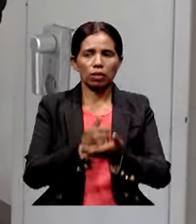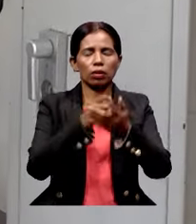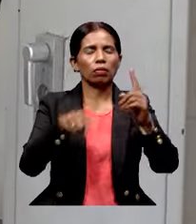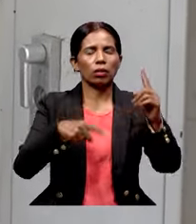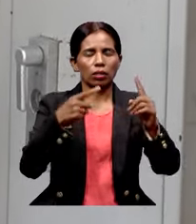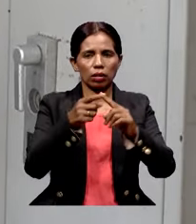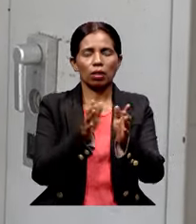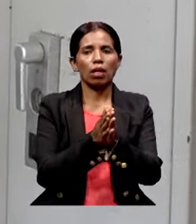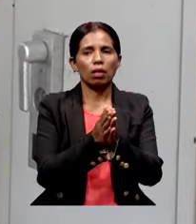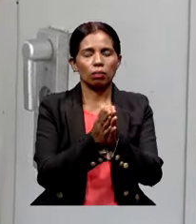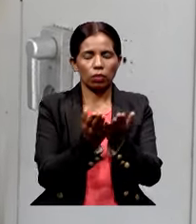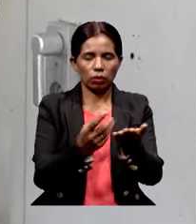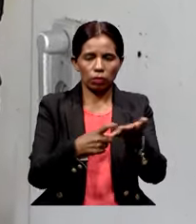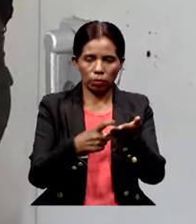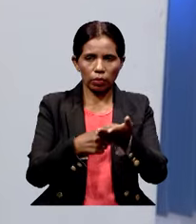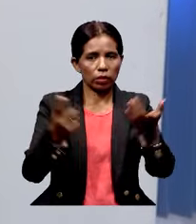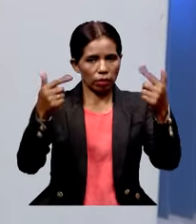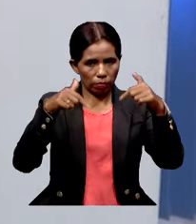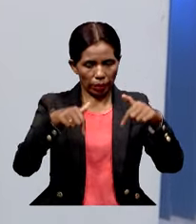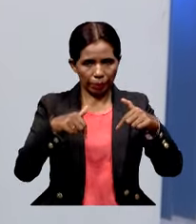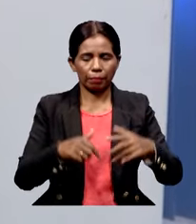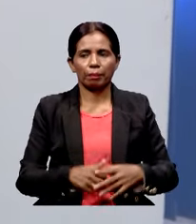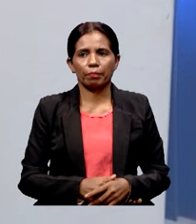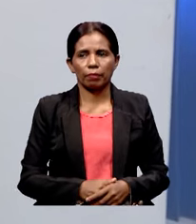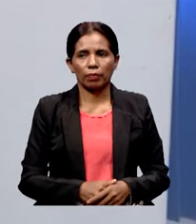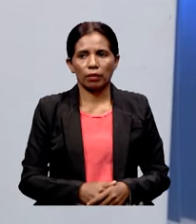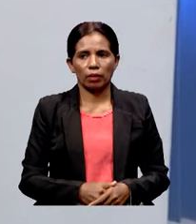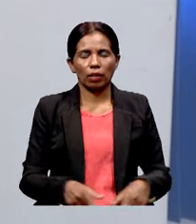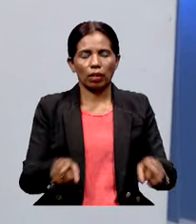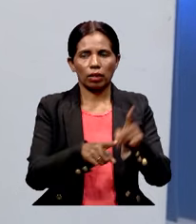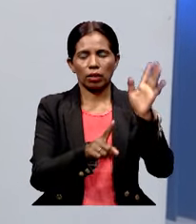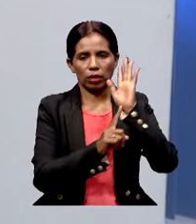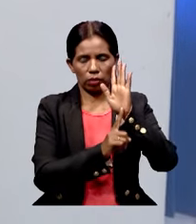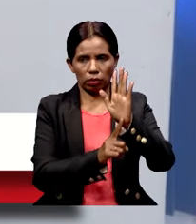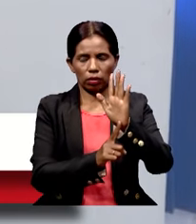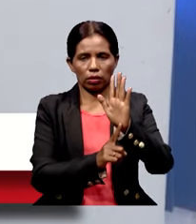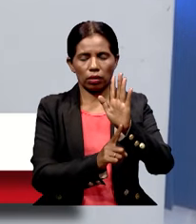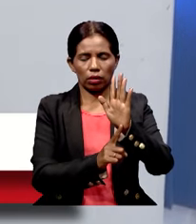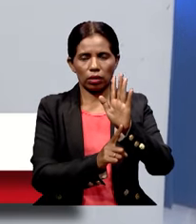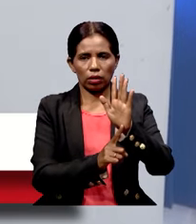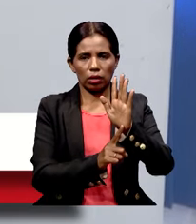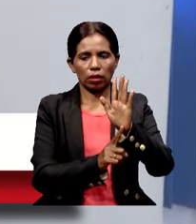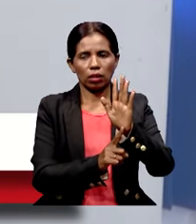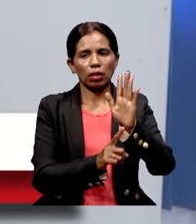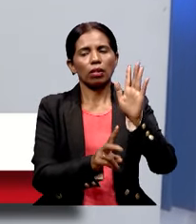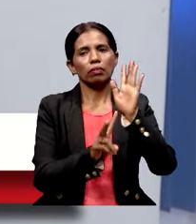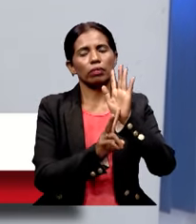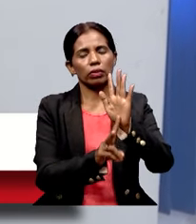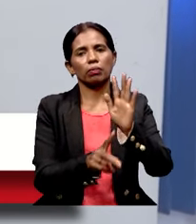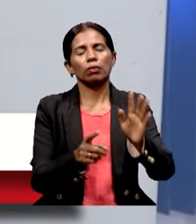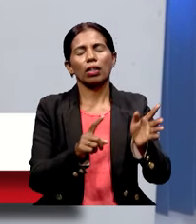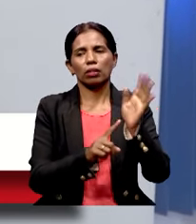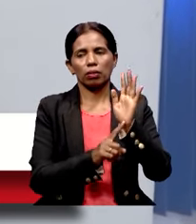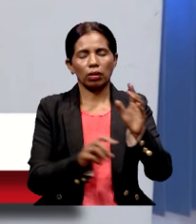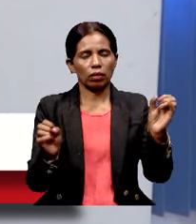stok kadar neta pasaporte fong mai Hanesan abiju nebe taka saito na laos informasaun fals,